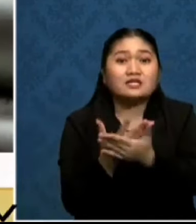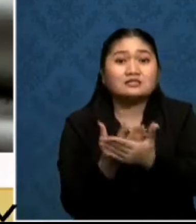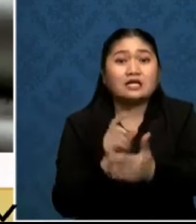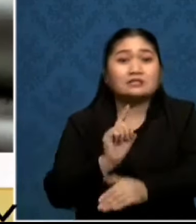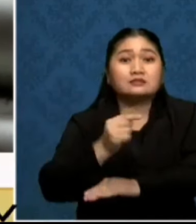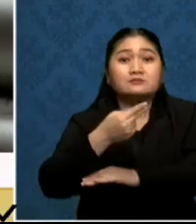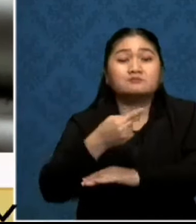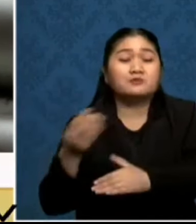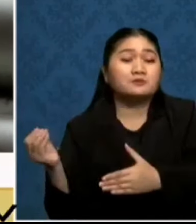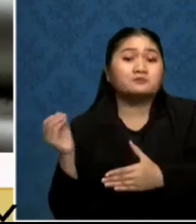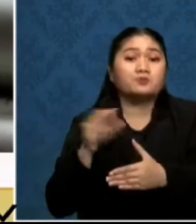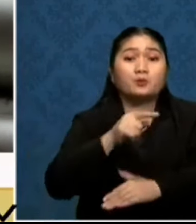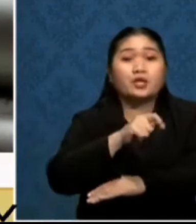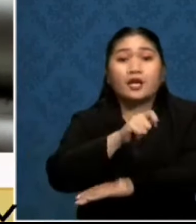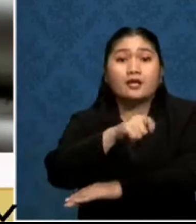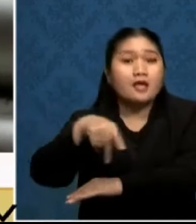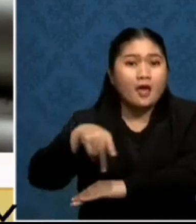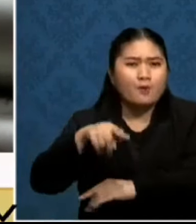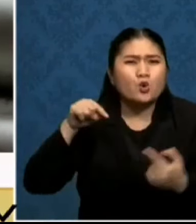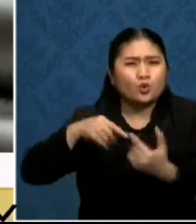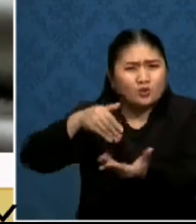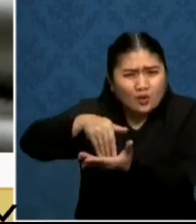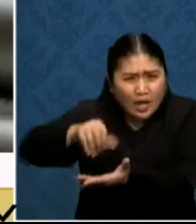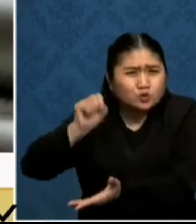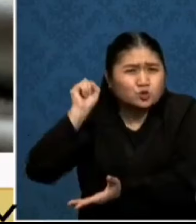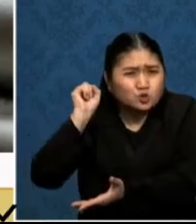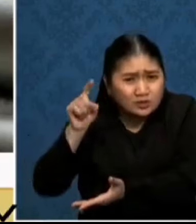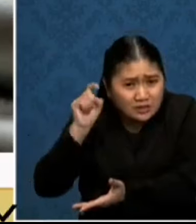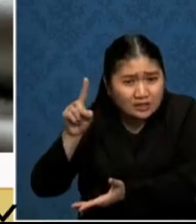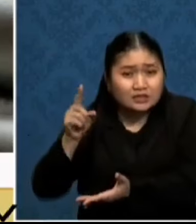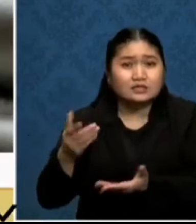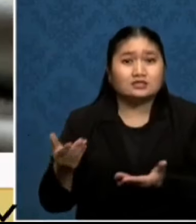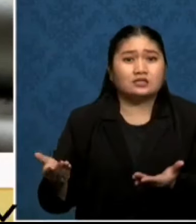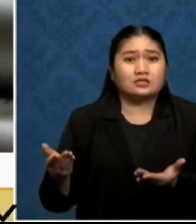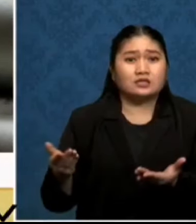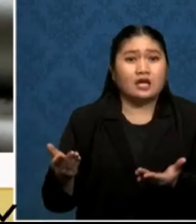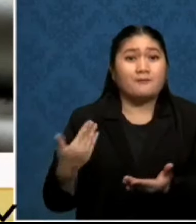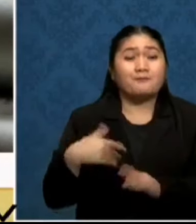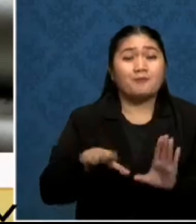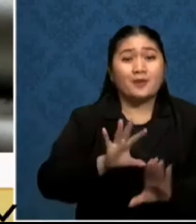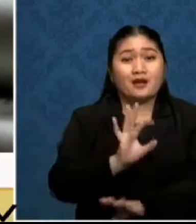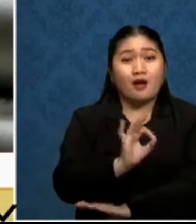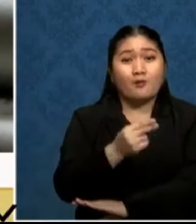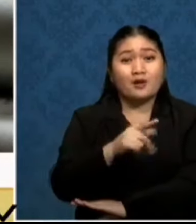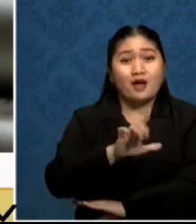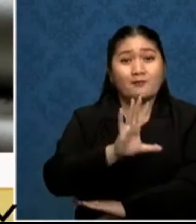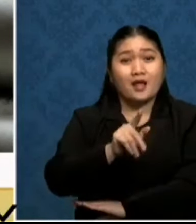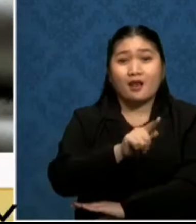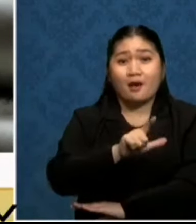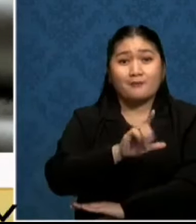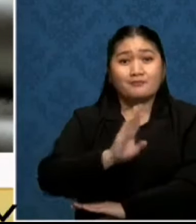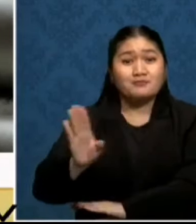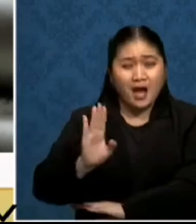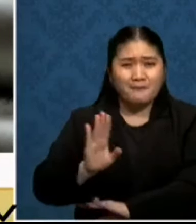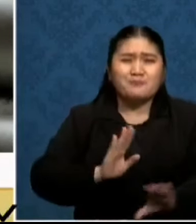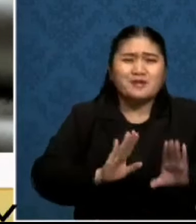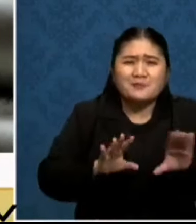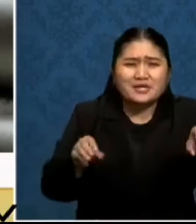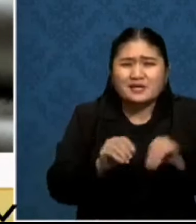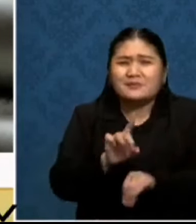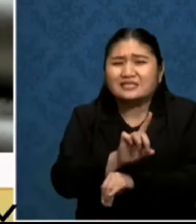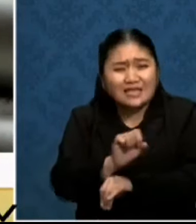แจกนั้นมันอยู่ในงบกลางฉุกเฉินซึ่งมีอยู่ 95,000ล้านบาทหรือเกือบแสนล้านตัว